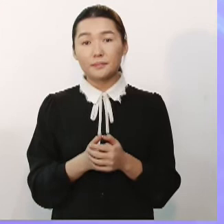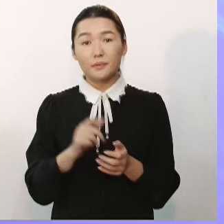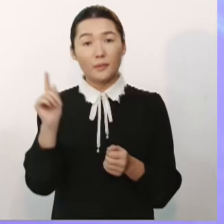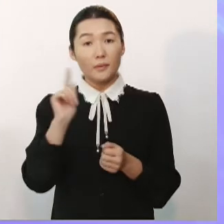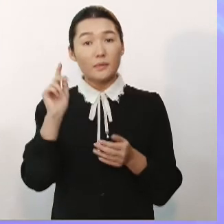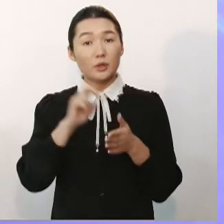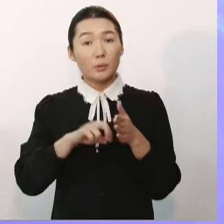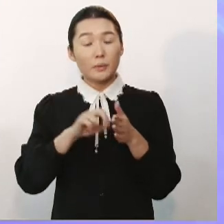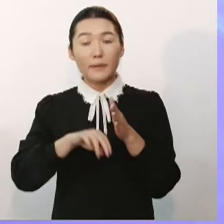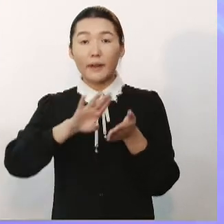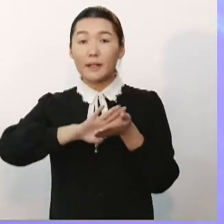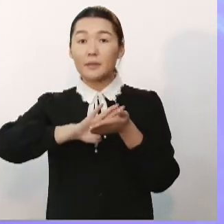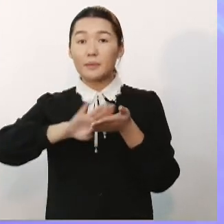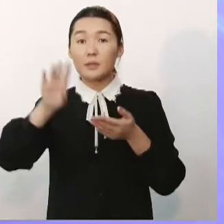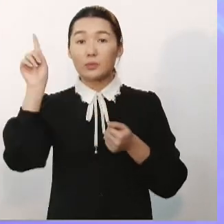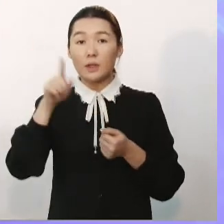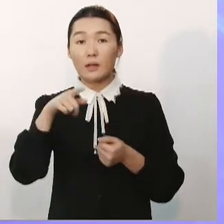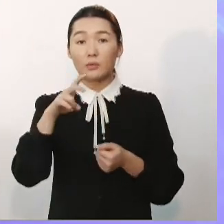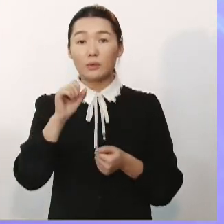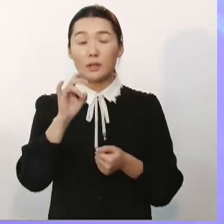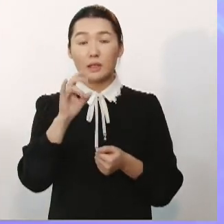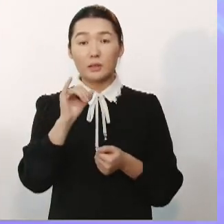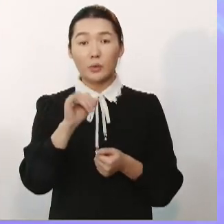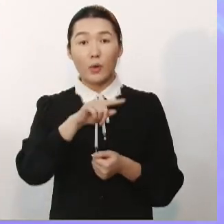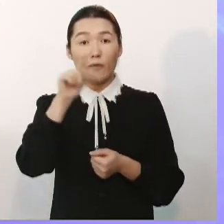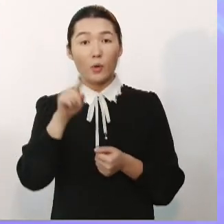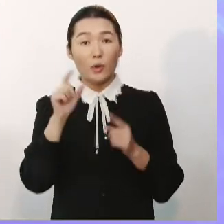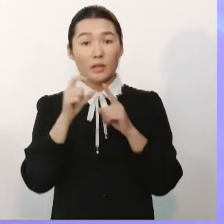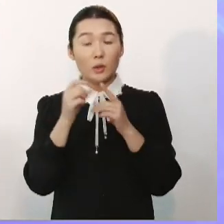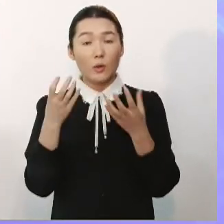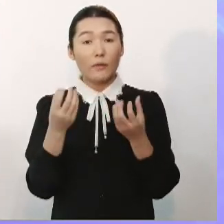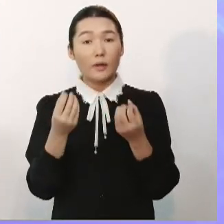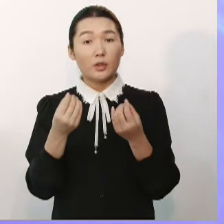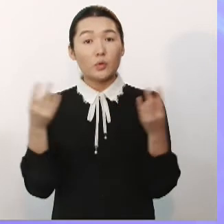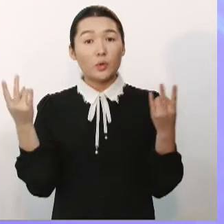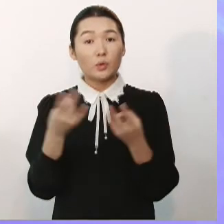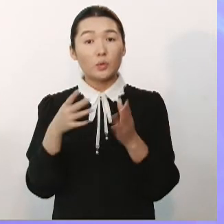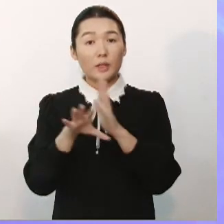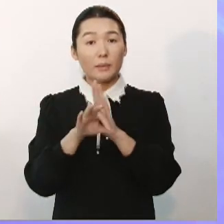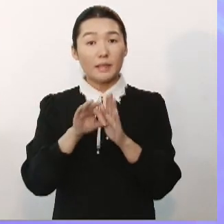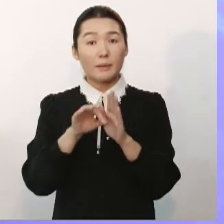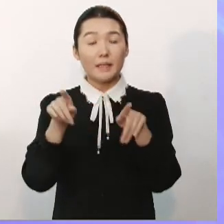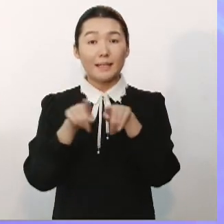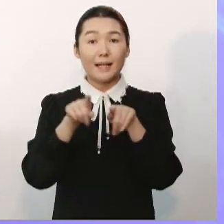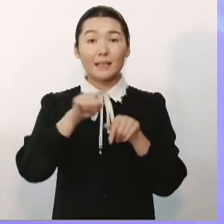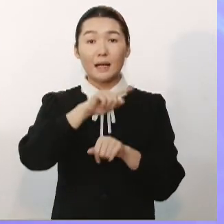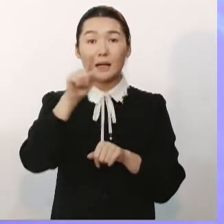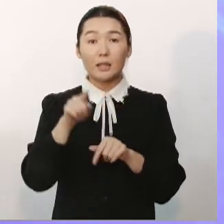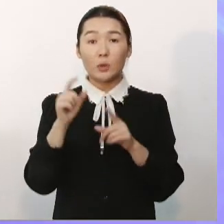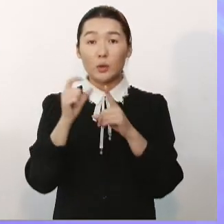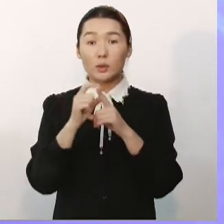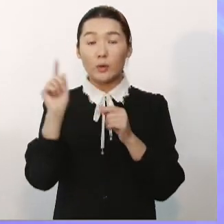Чтобы проверить безударную гласную в корне слова, еще нужно подобрать однокоренное слово,